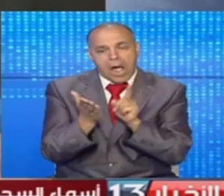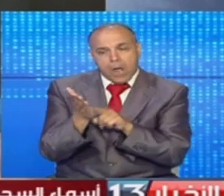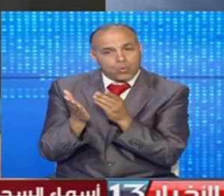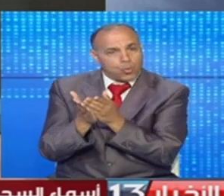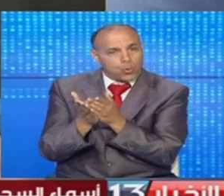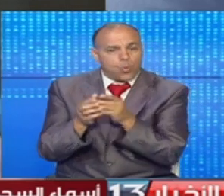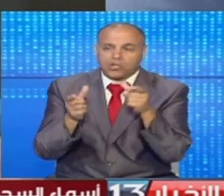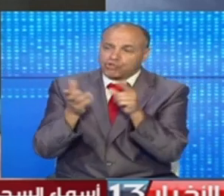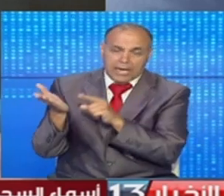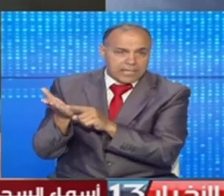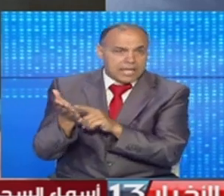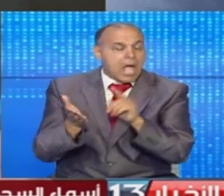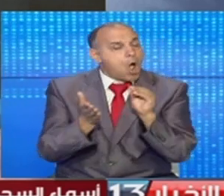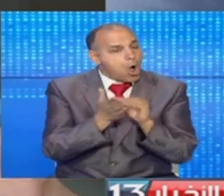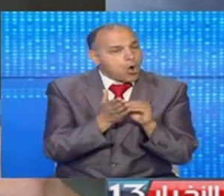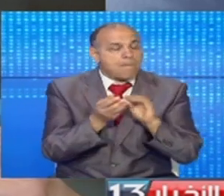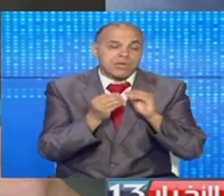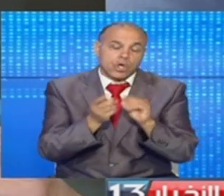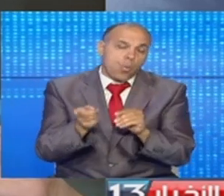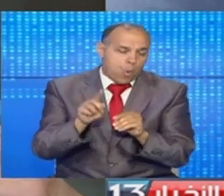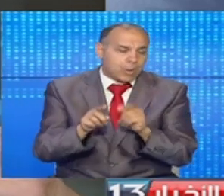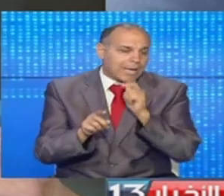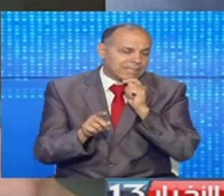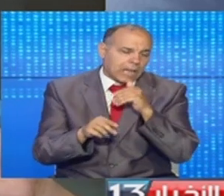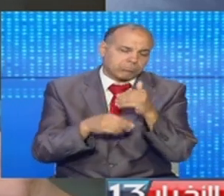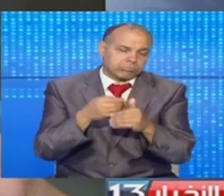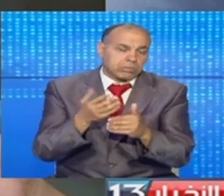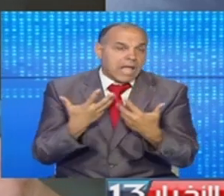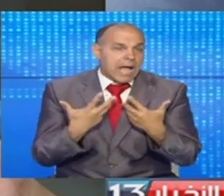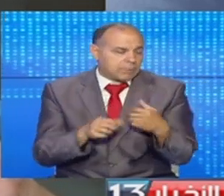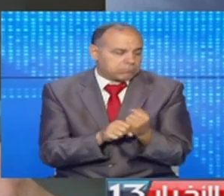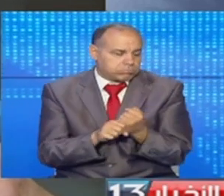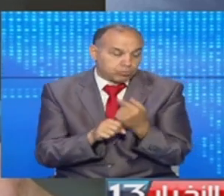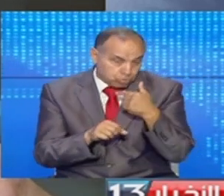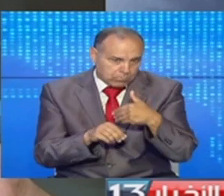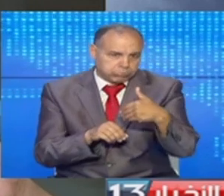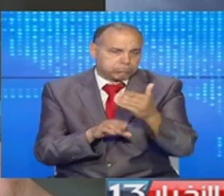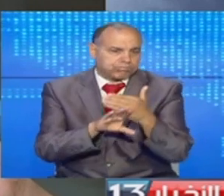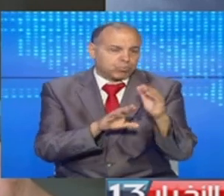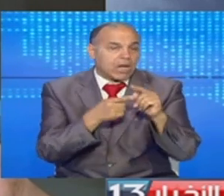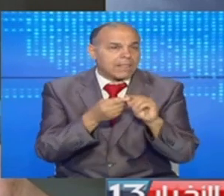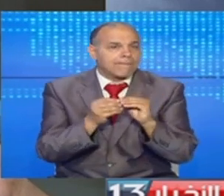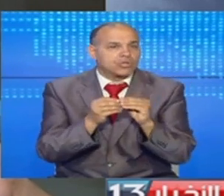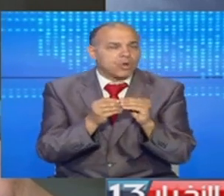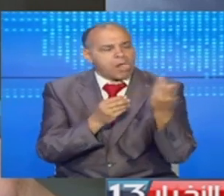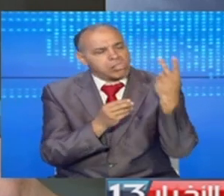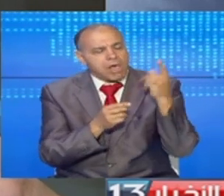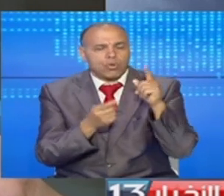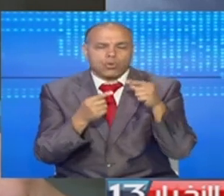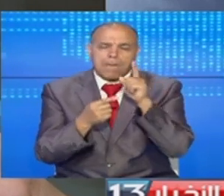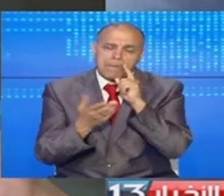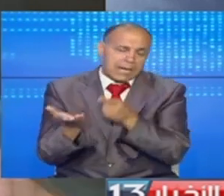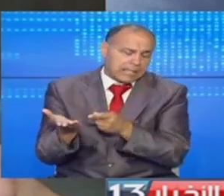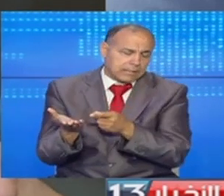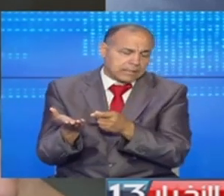والجانب المؤسساتي، ولكن أيضا فما إشكاليات ما زالت متواصلة نحن نشتغل عليها، لعل من أهمها مشكل العنف اللي مسلط